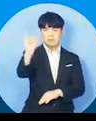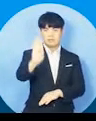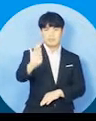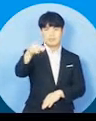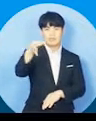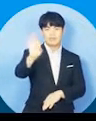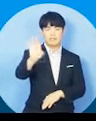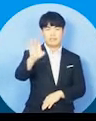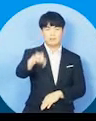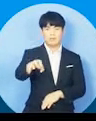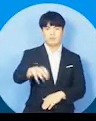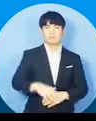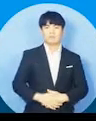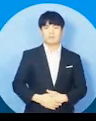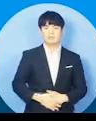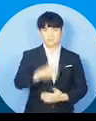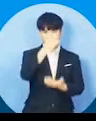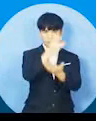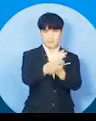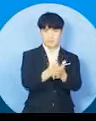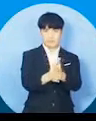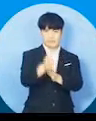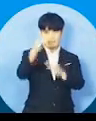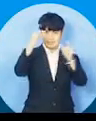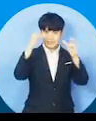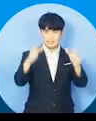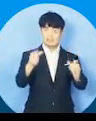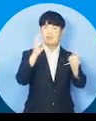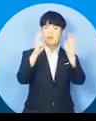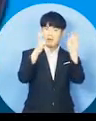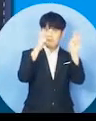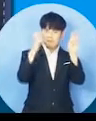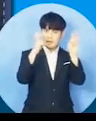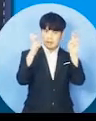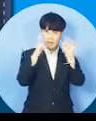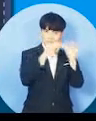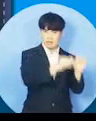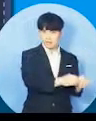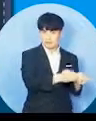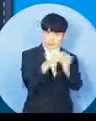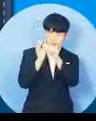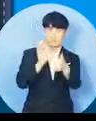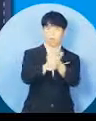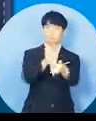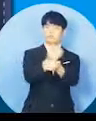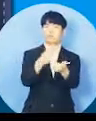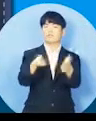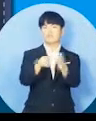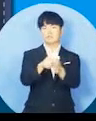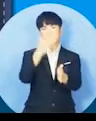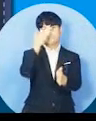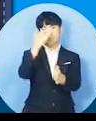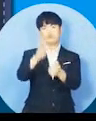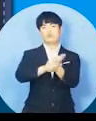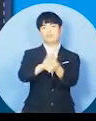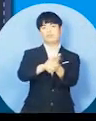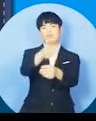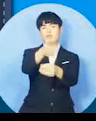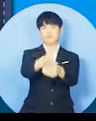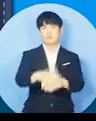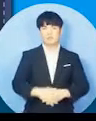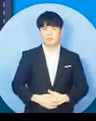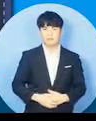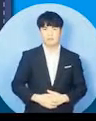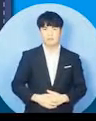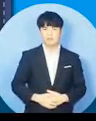서북구 입장면 용정도하 길입니다. 천안시에서는 지역기업들의 원활한 기업활동을 위한 지원의 일환으로 무료